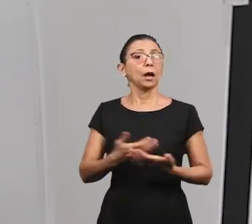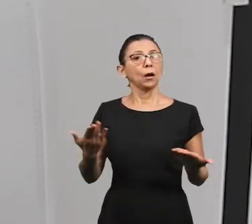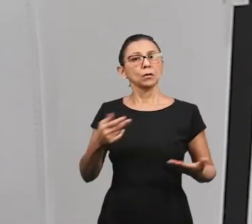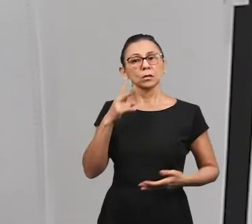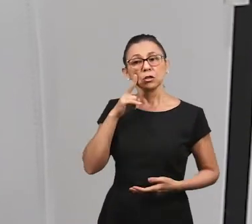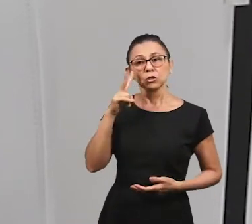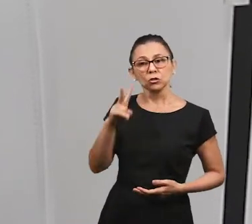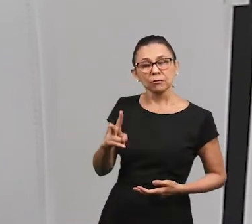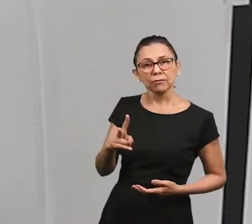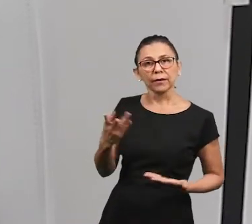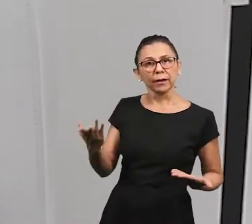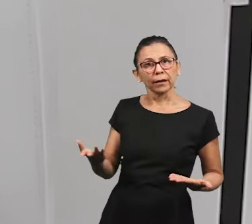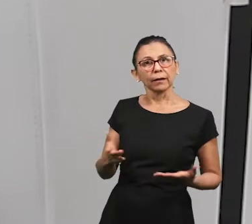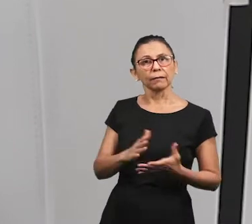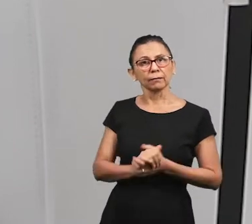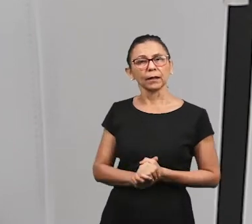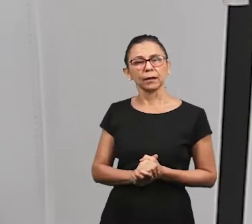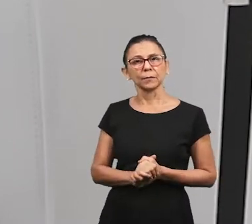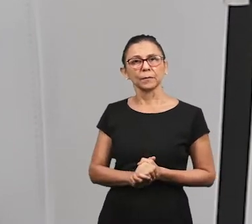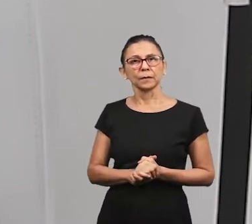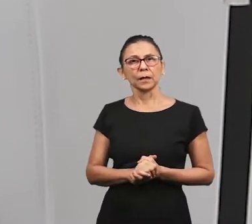как диабет,